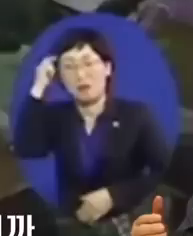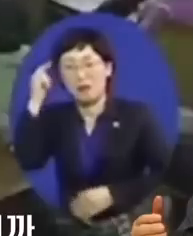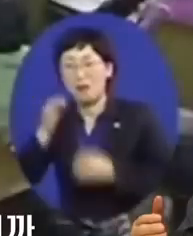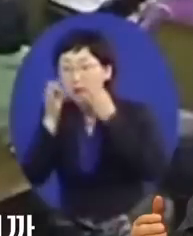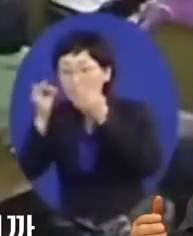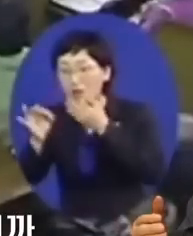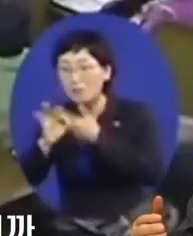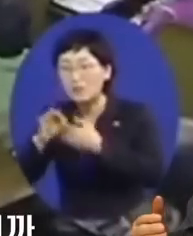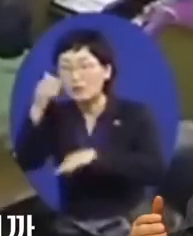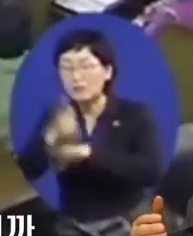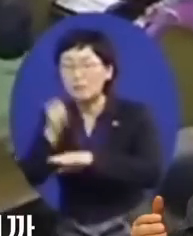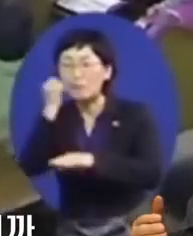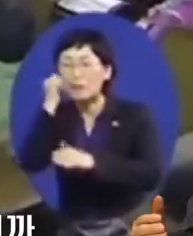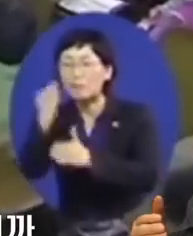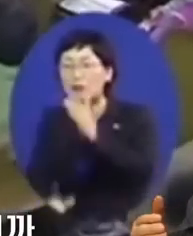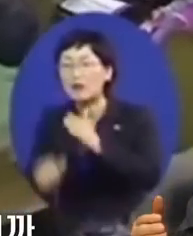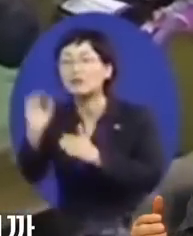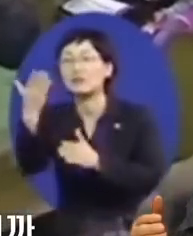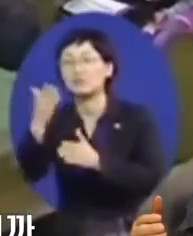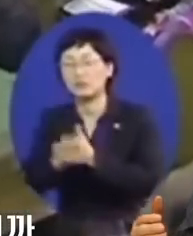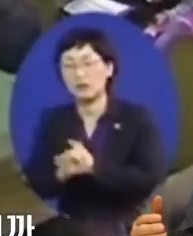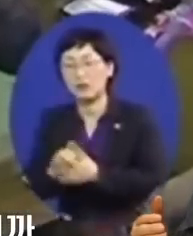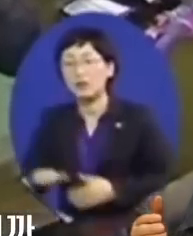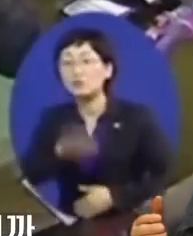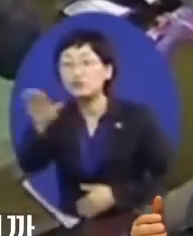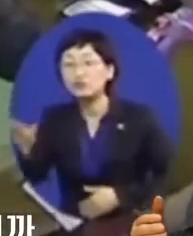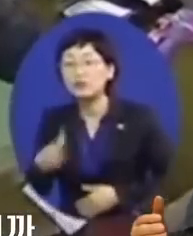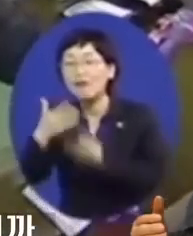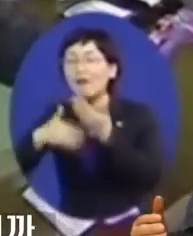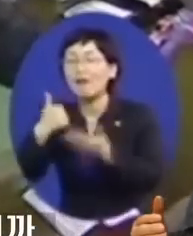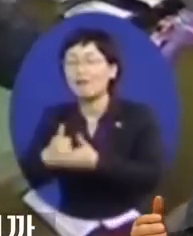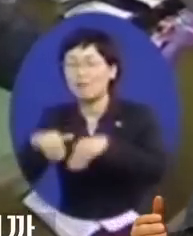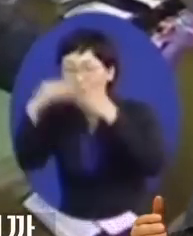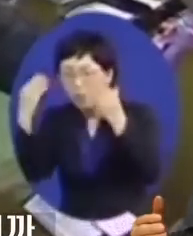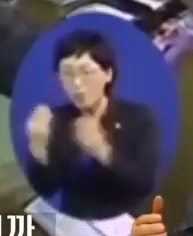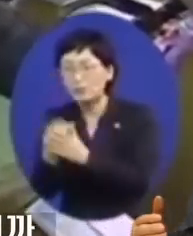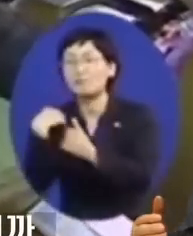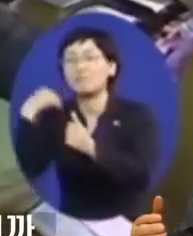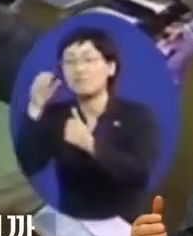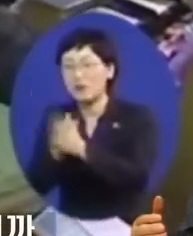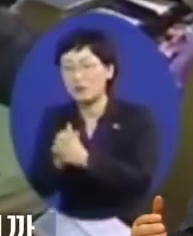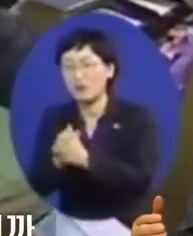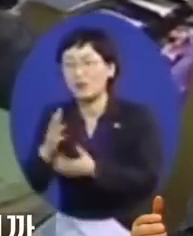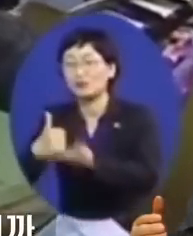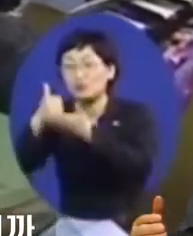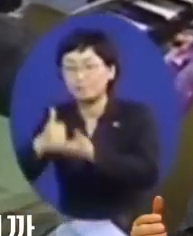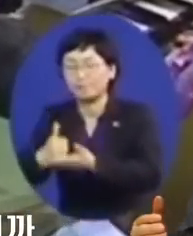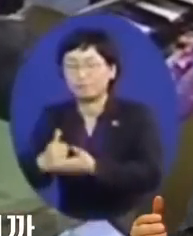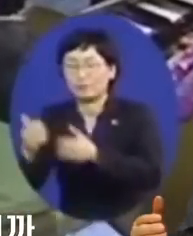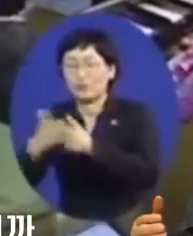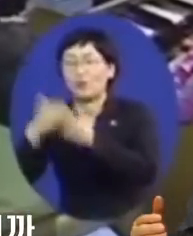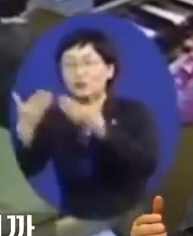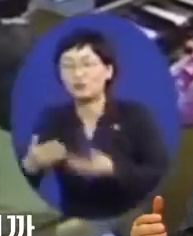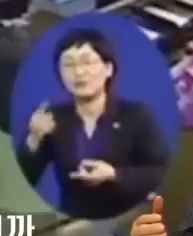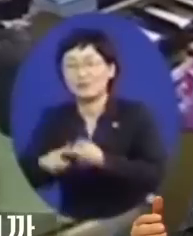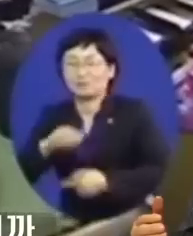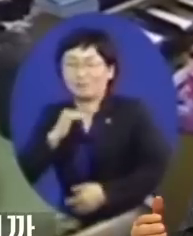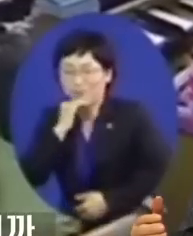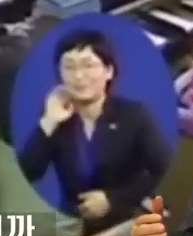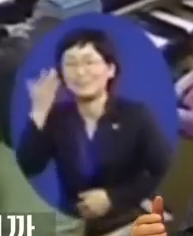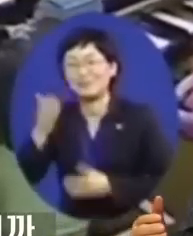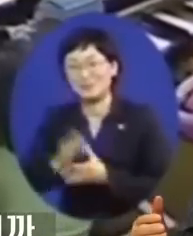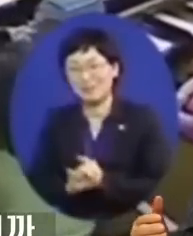낭패와 실망을 당하고 마는 것입니다. 우리는 하나님께 모든 것을 내어 맡기고 주님이 도와주실 것을 기다려야 되는